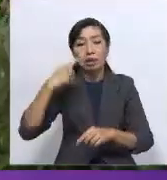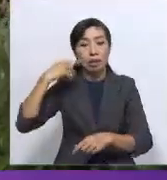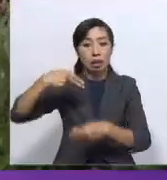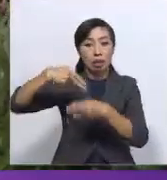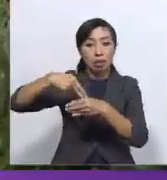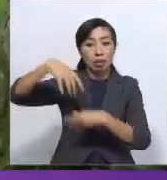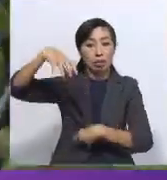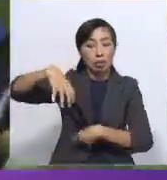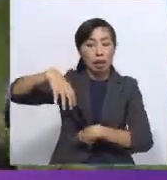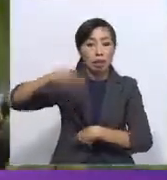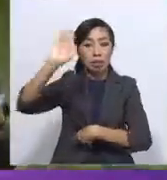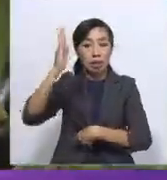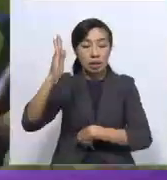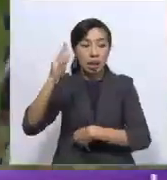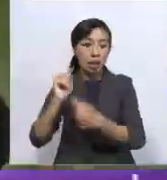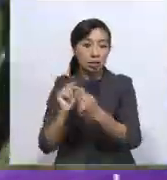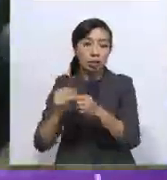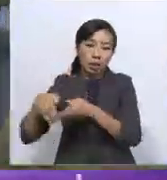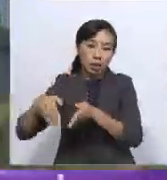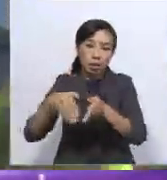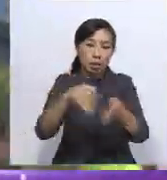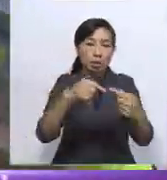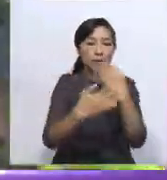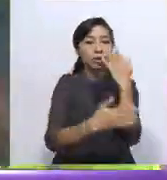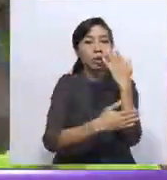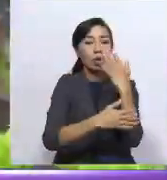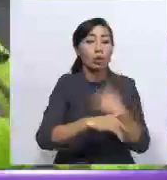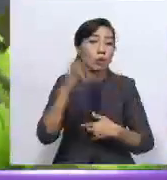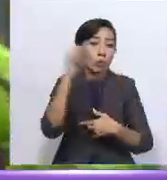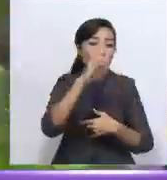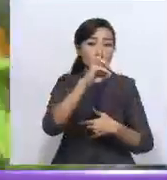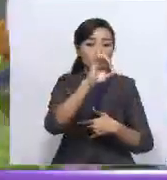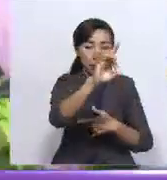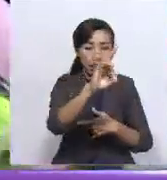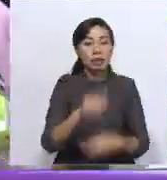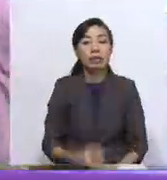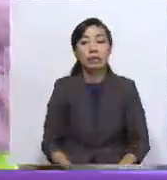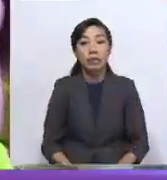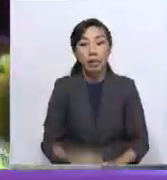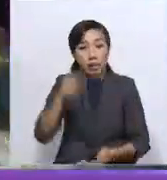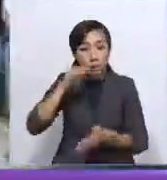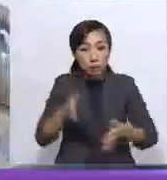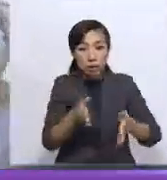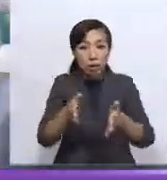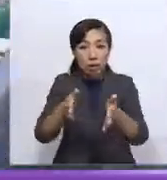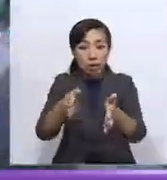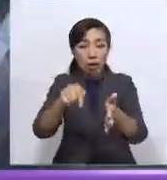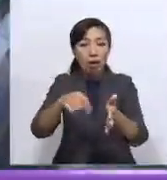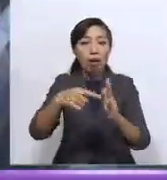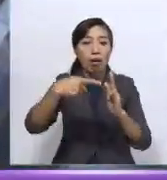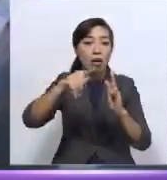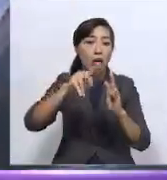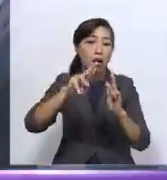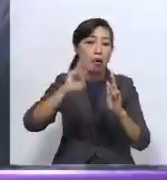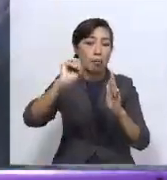ากถึงซอยวิภาวดี68ค่ะระยะทาง1กิโลเมตรกับอีก700เมตรนะคะส่วนที่คลองเปรมประชากรเขตหลัก4